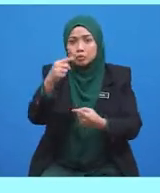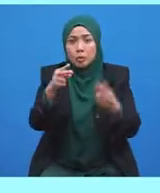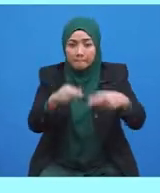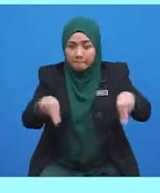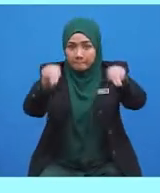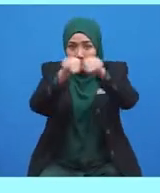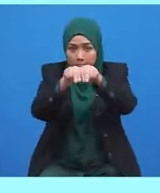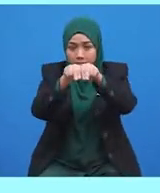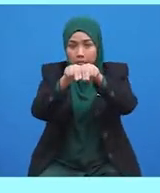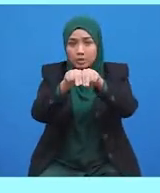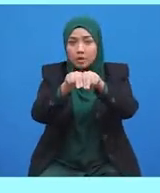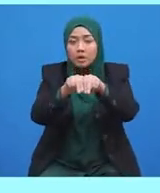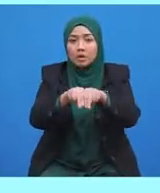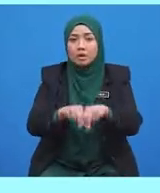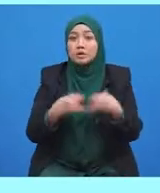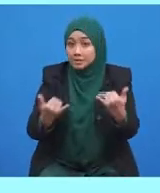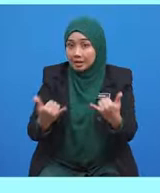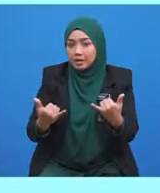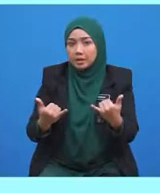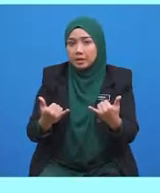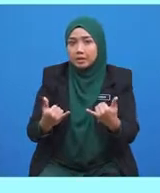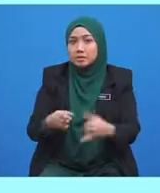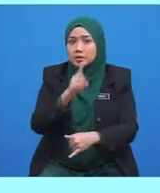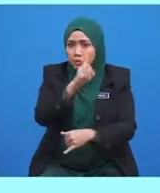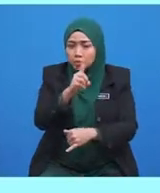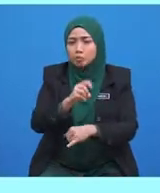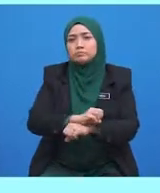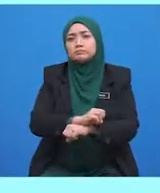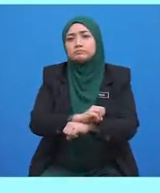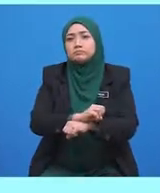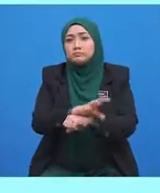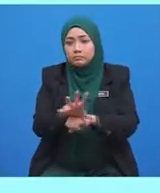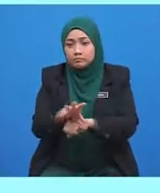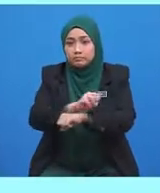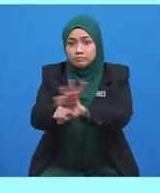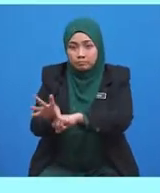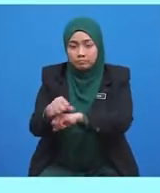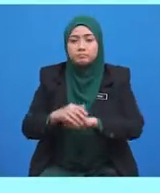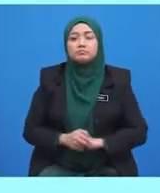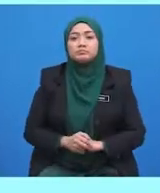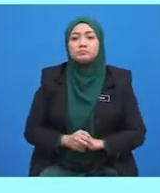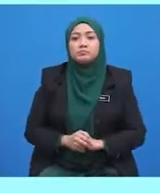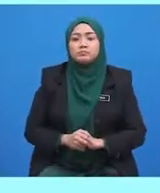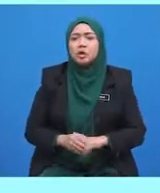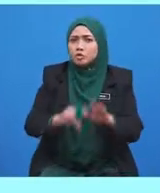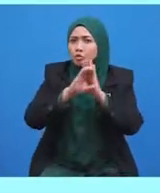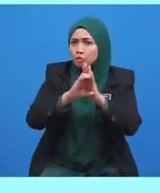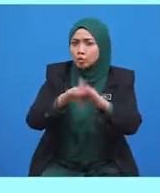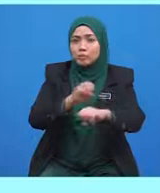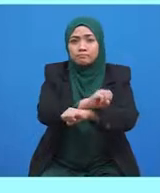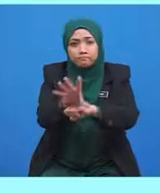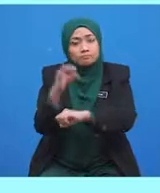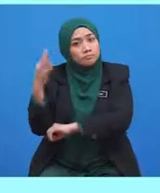situasi semasa mengenai suatu pandemik. Contohnya, situasi COVID-19 di